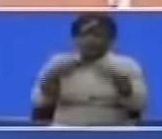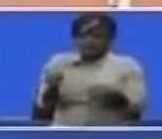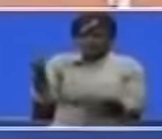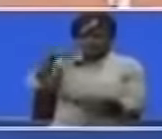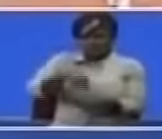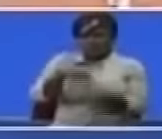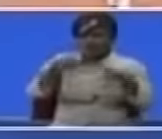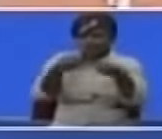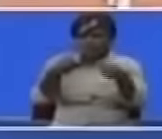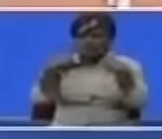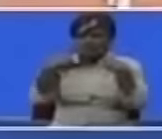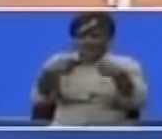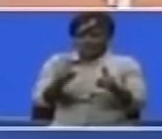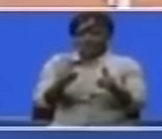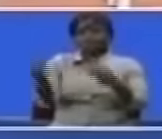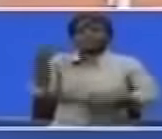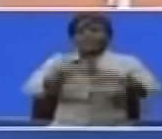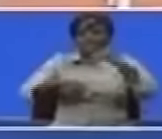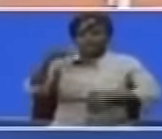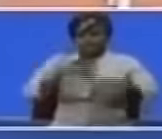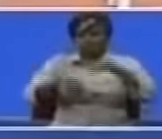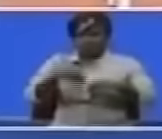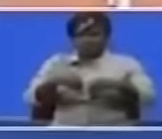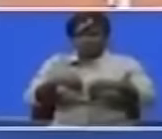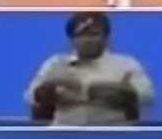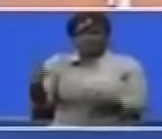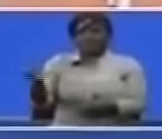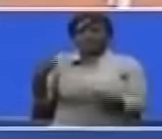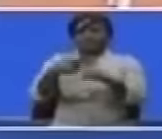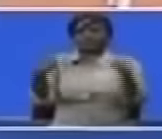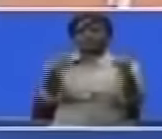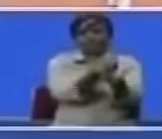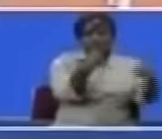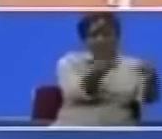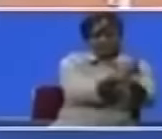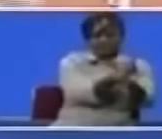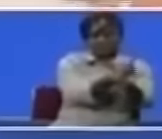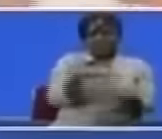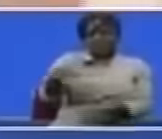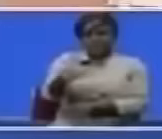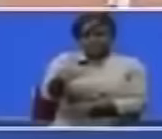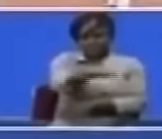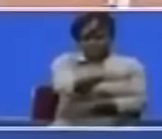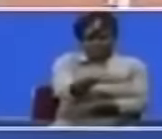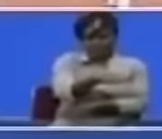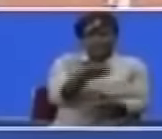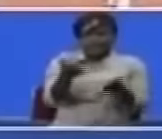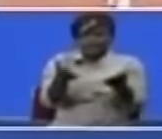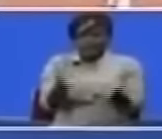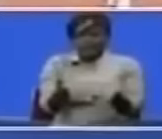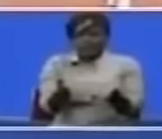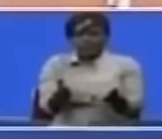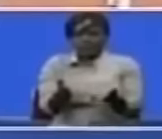tena kutupatia matokeo ya uchaguzi mkuu wa urais kutoka sehemu ama mikoa mbalimbali ambayo tayari